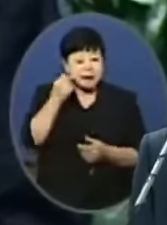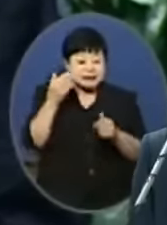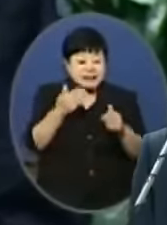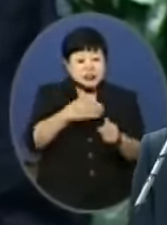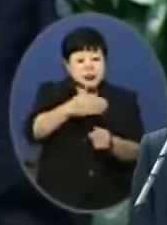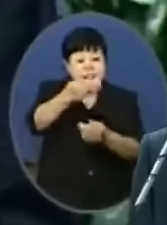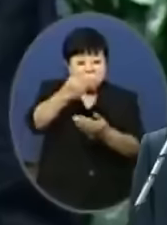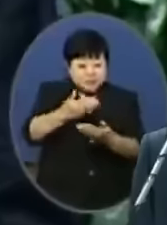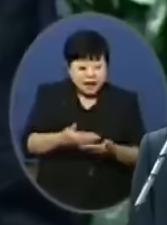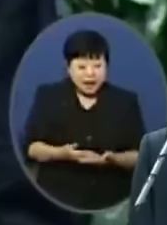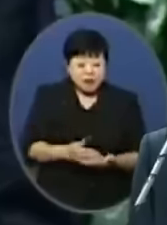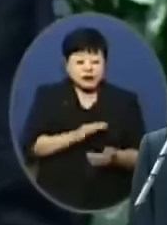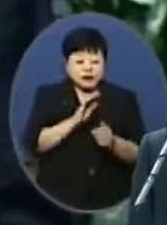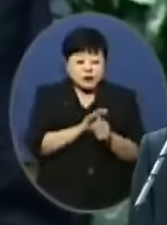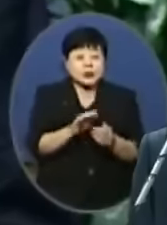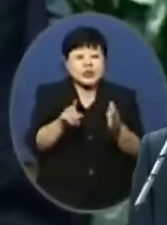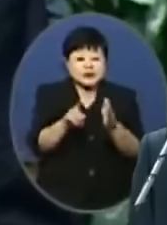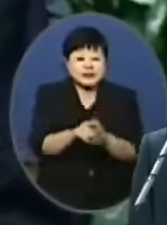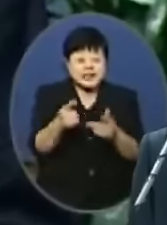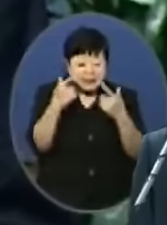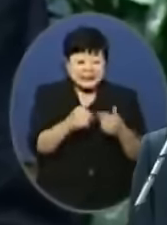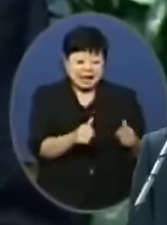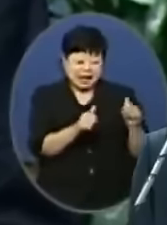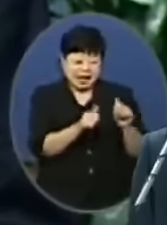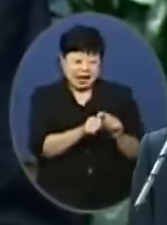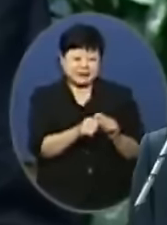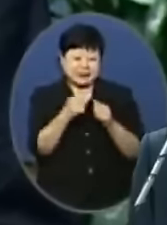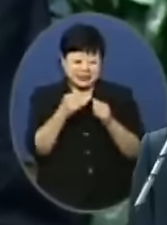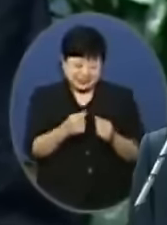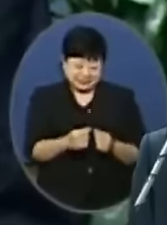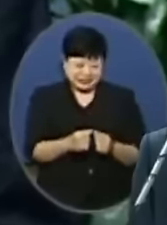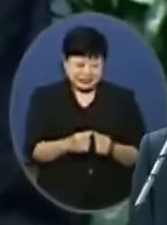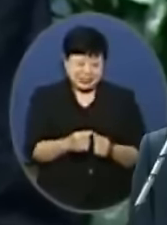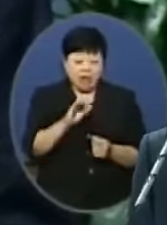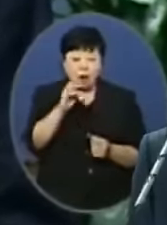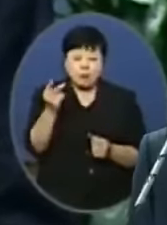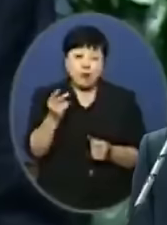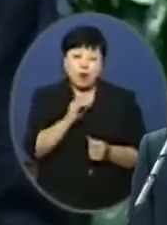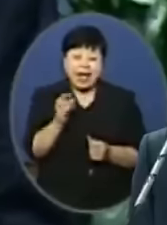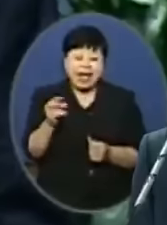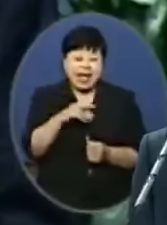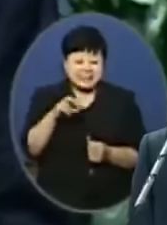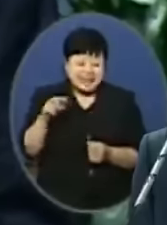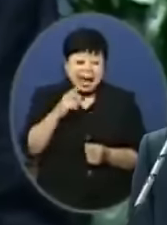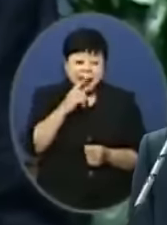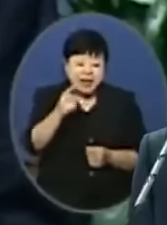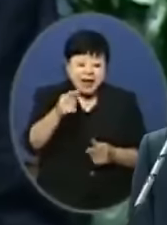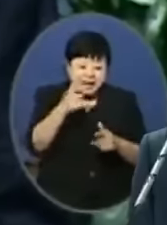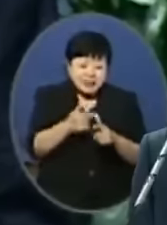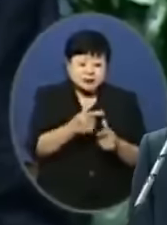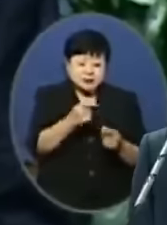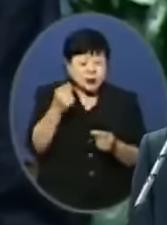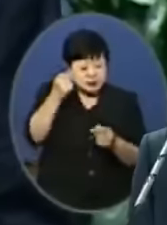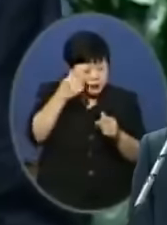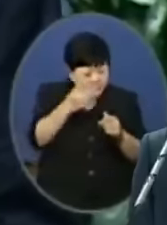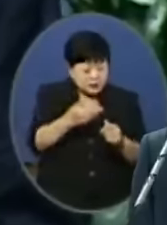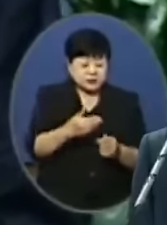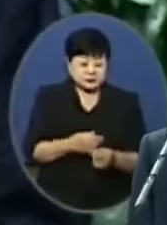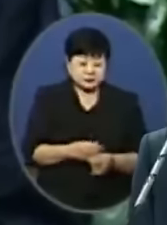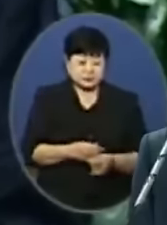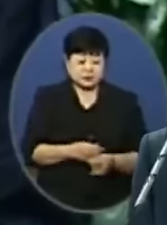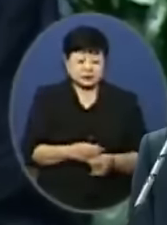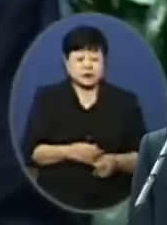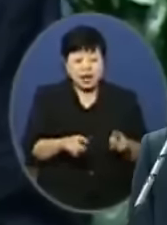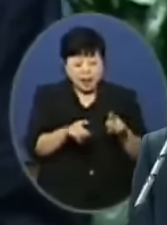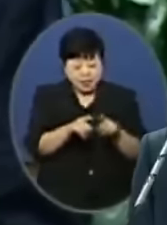아버지께로부터 보내심을 받아 우리를 돕기 위해서 항상 함께 계신 자를 보혜사라고 하는 것입니다. 예수님처럼 성령은